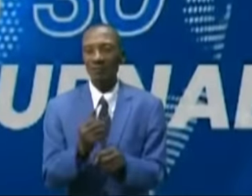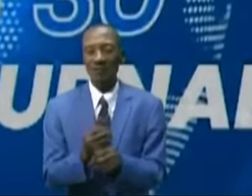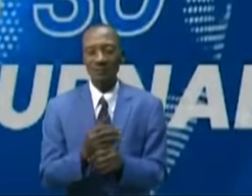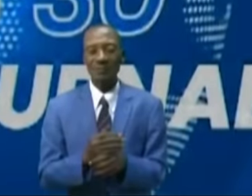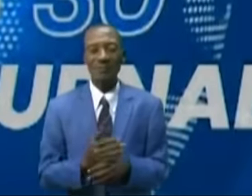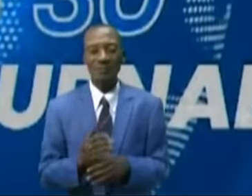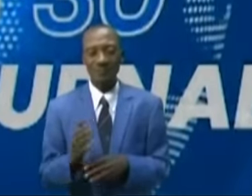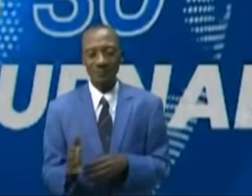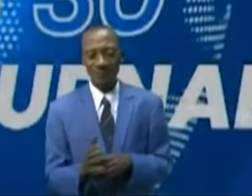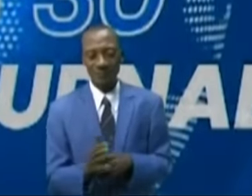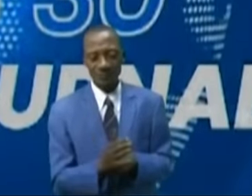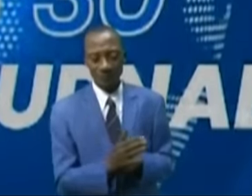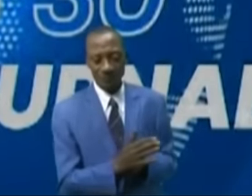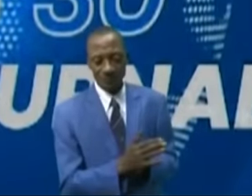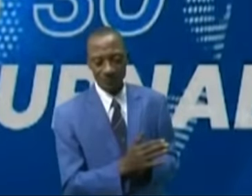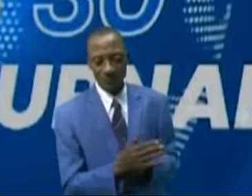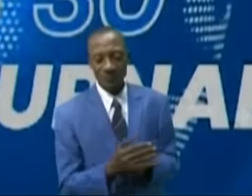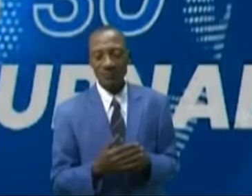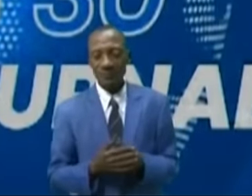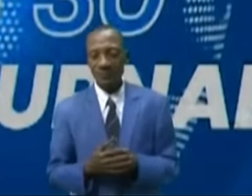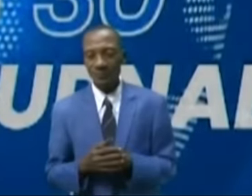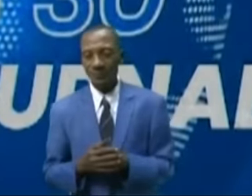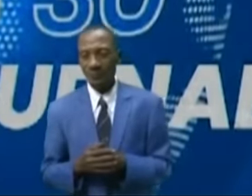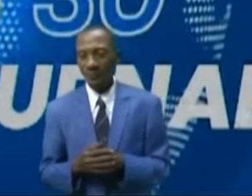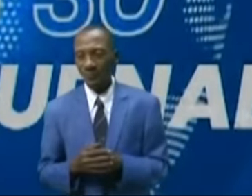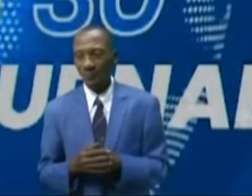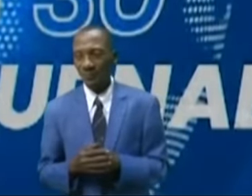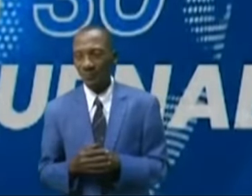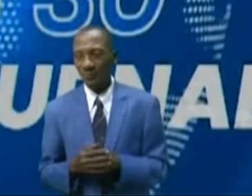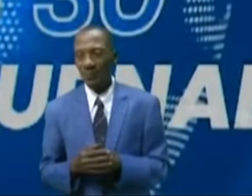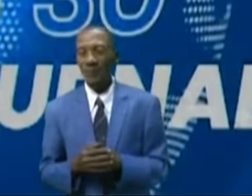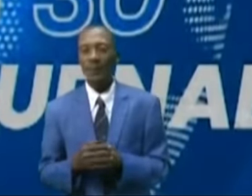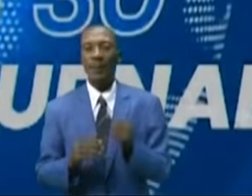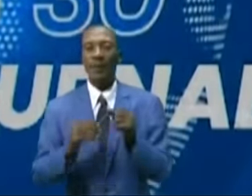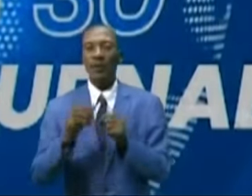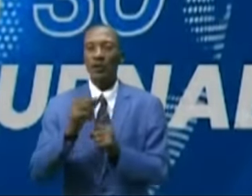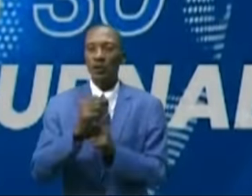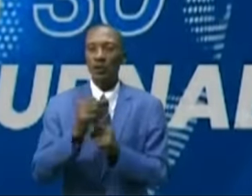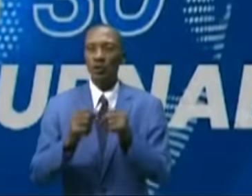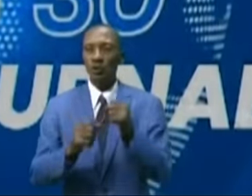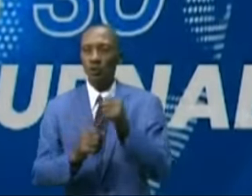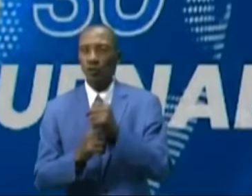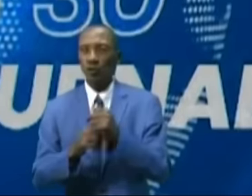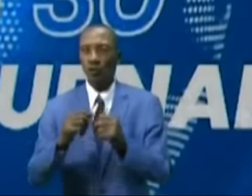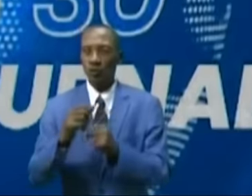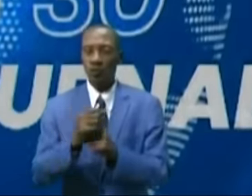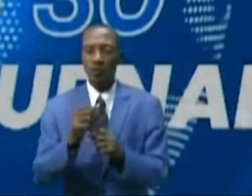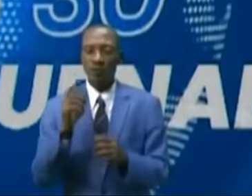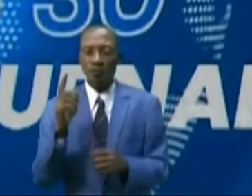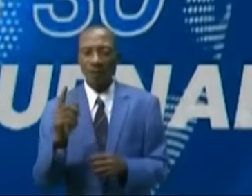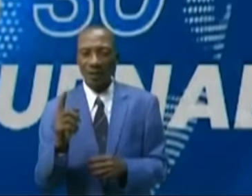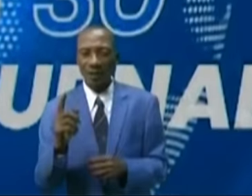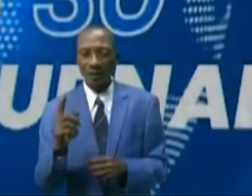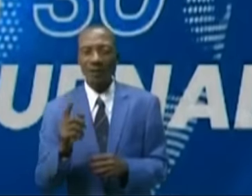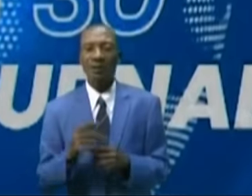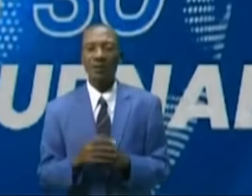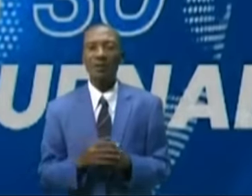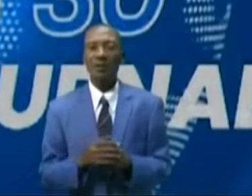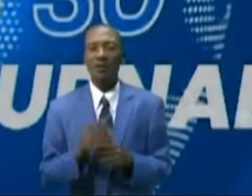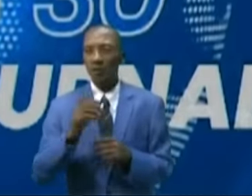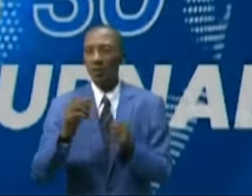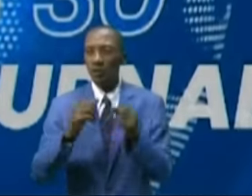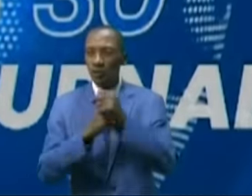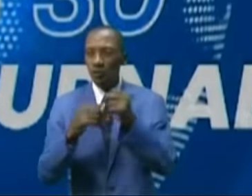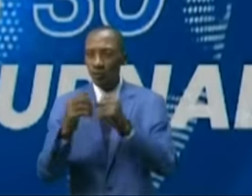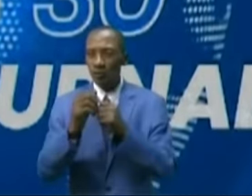Le mouvement citoyen Képi Blanc, une structure des organisations de défense des droits de l'homme, fait une lecture